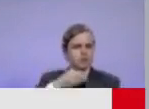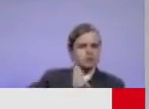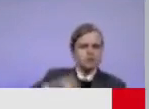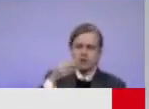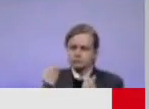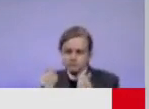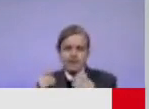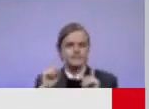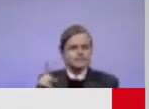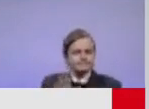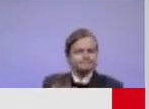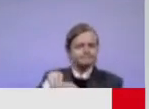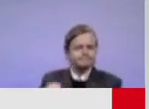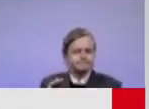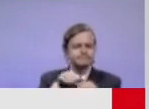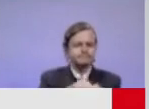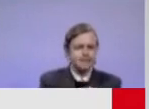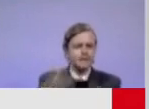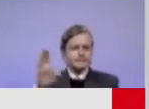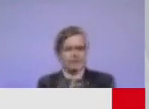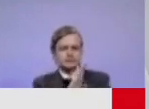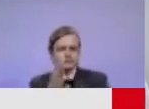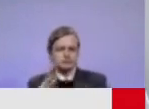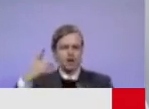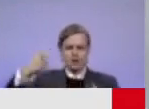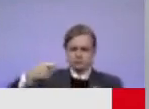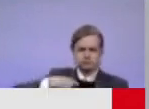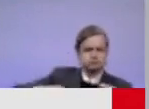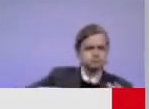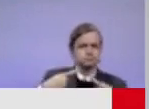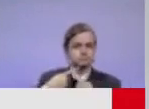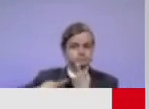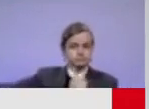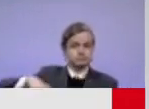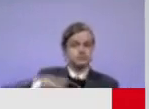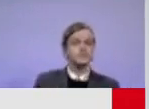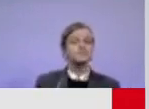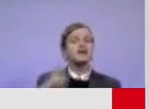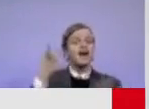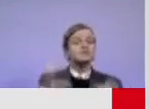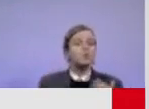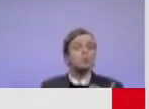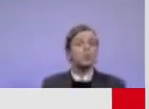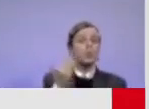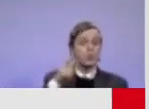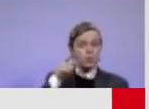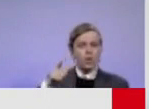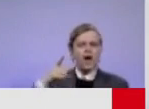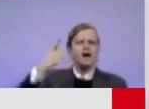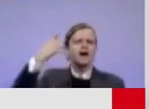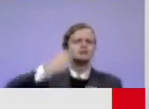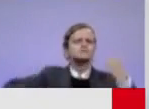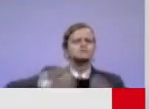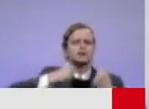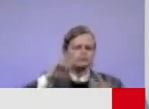afaceri. PPE-ul va trebui să facă față noilor provocări ale Revoluției Industriale